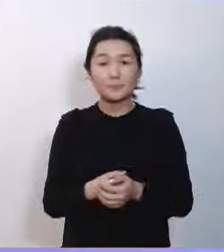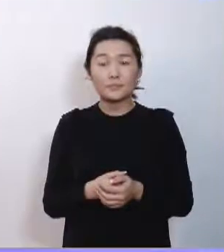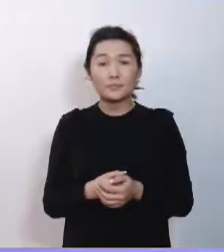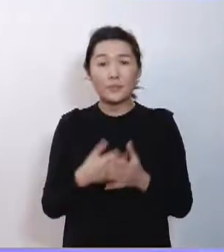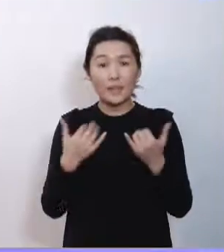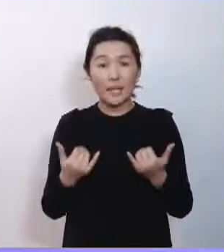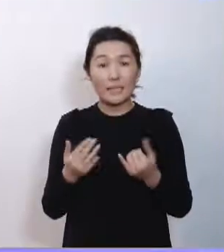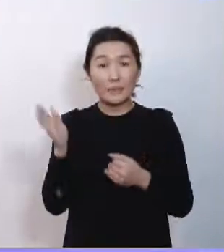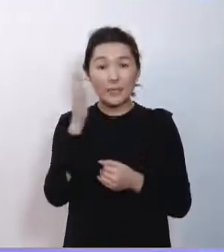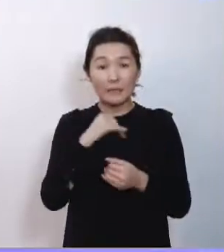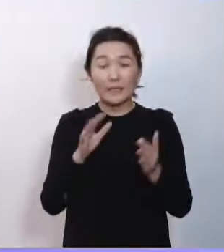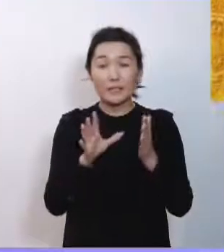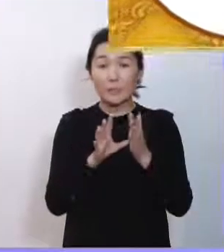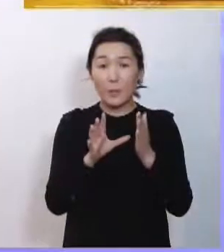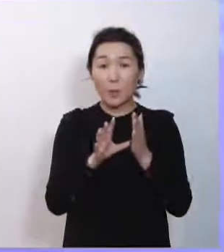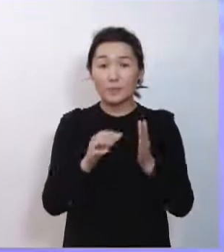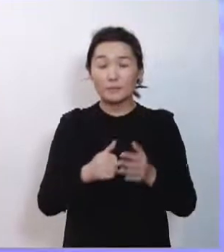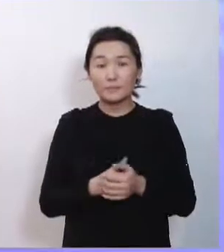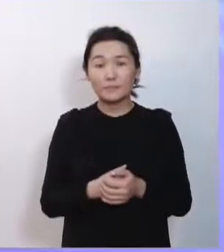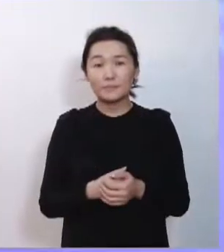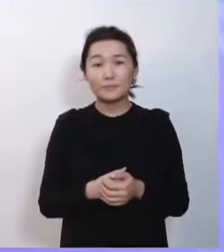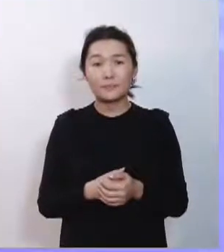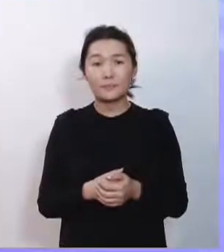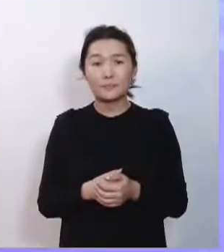А теперь давайте мы им поможем.